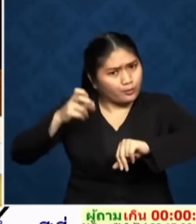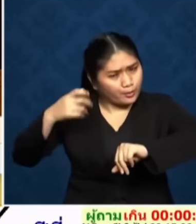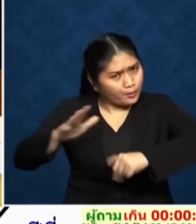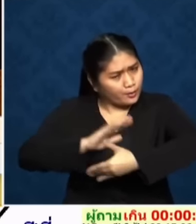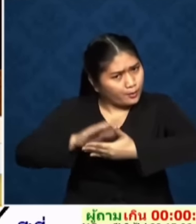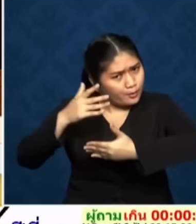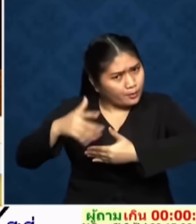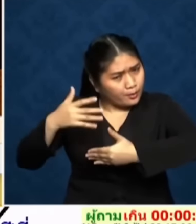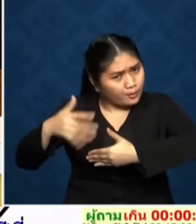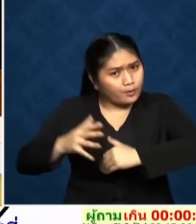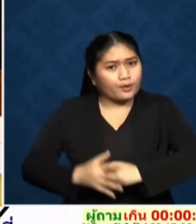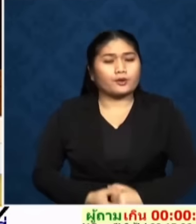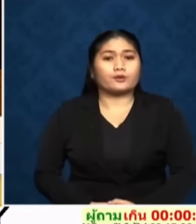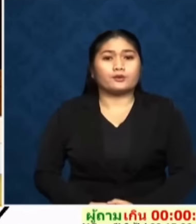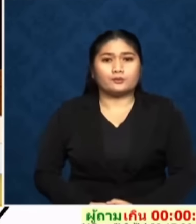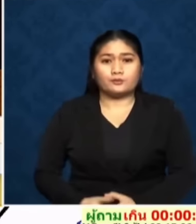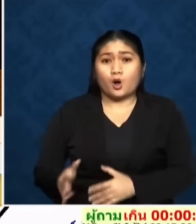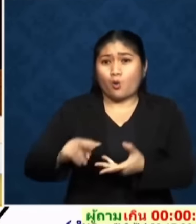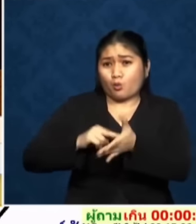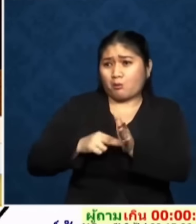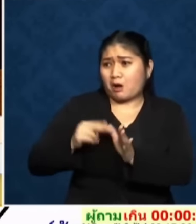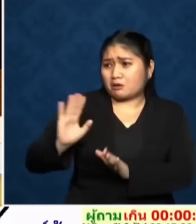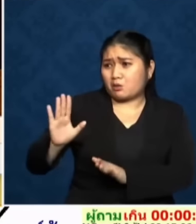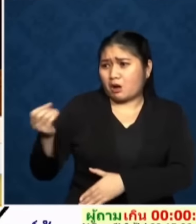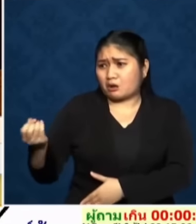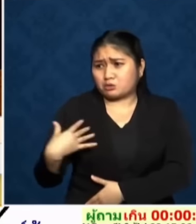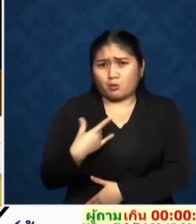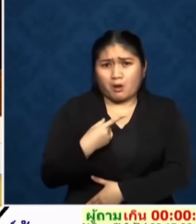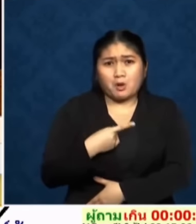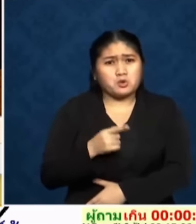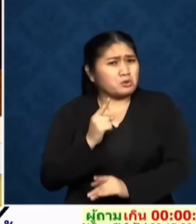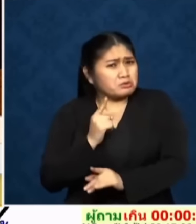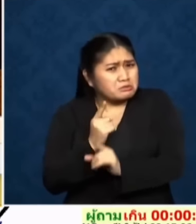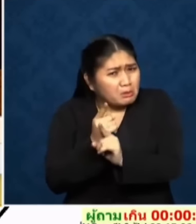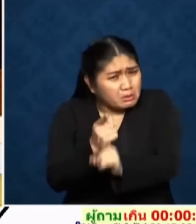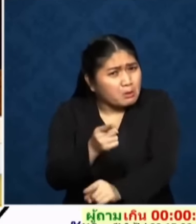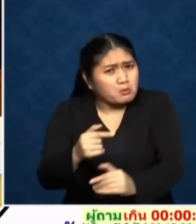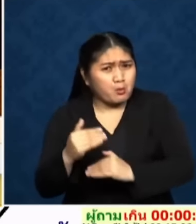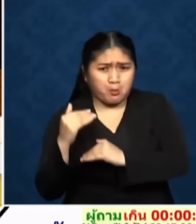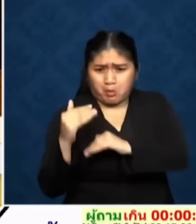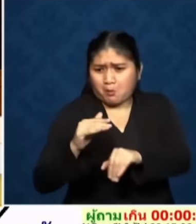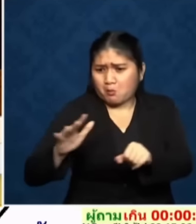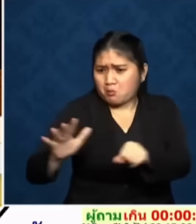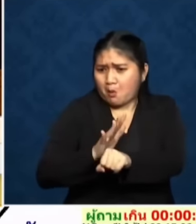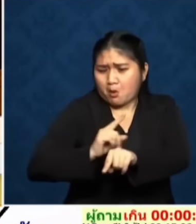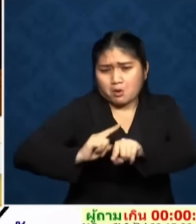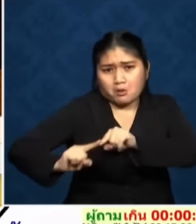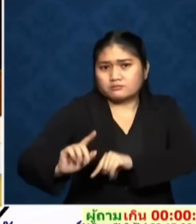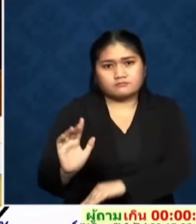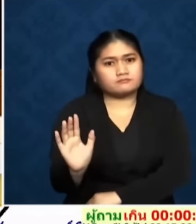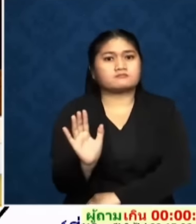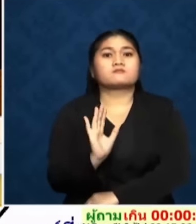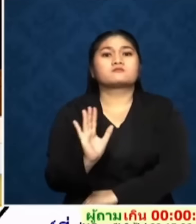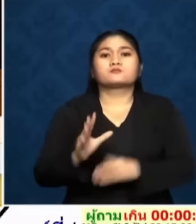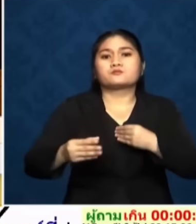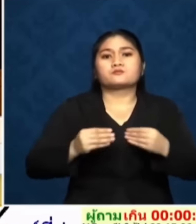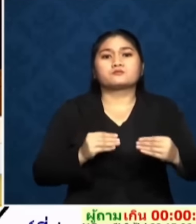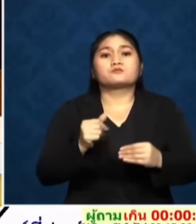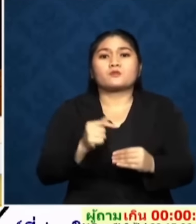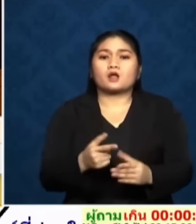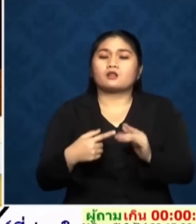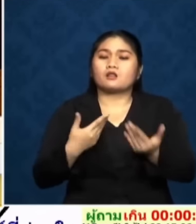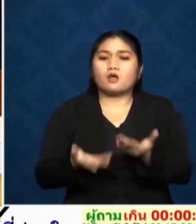ครับเราผ่อนผันก็อย่างนี้นะครับไม่ได้หมายความว่าต้องเปี้ยพอหมดเกรงและหยุดท่านจะเห็นว่าไม่ว่าจะเป็นเรื่องเสนอกฎ